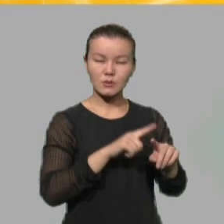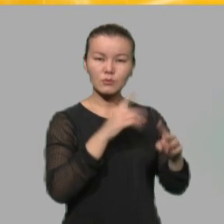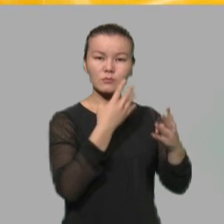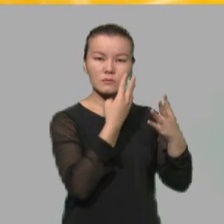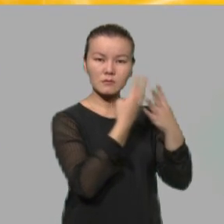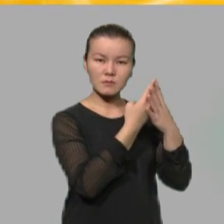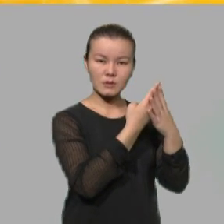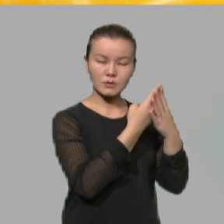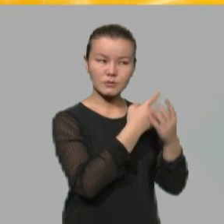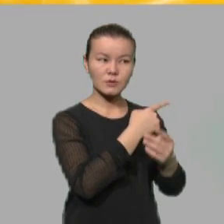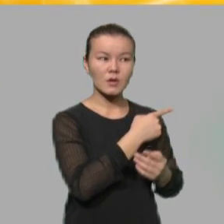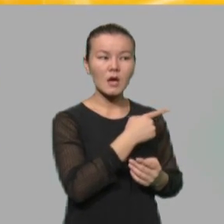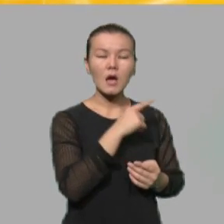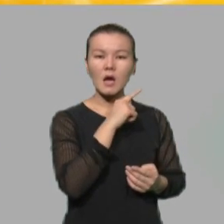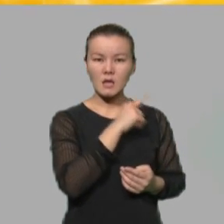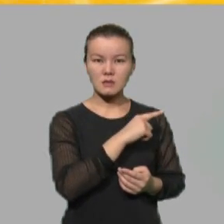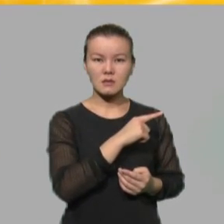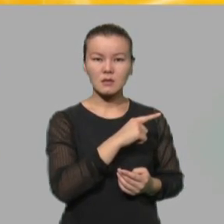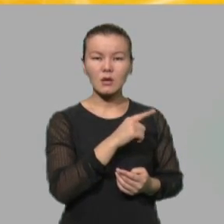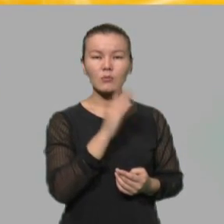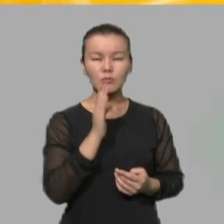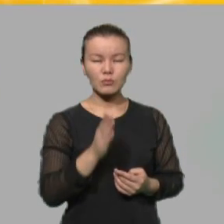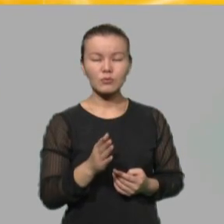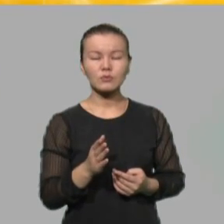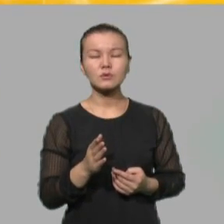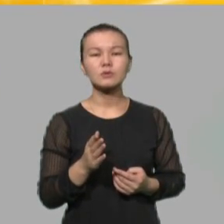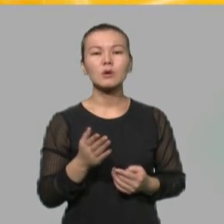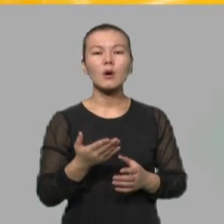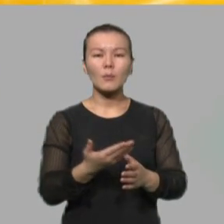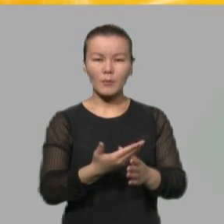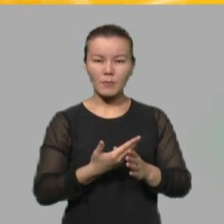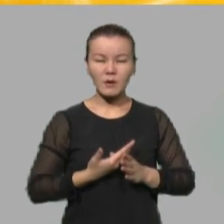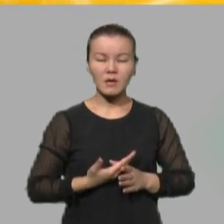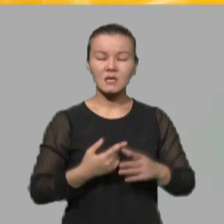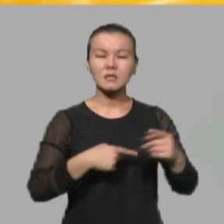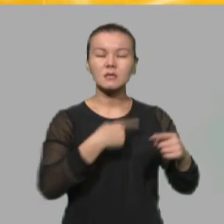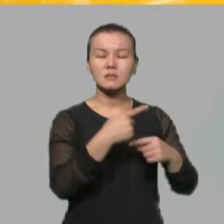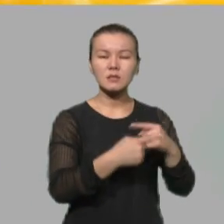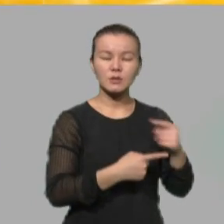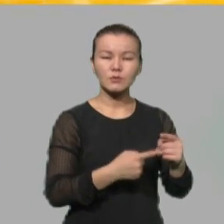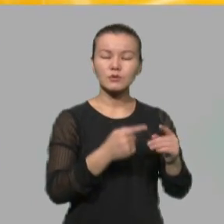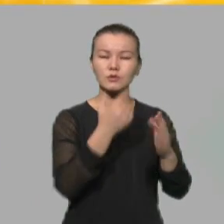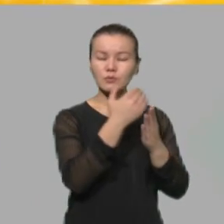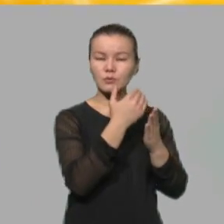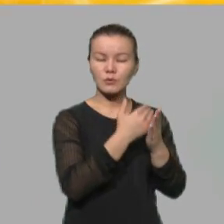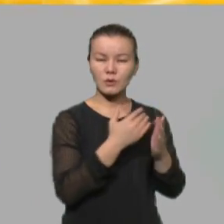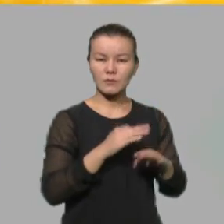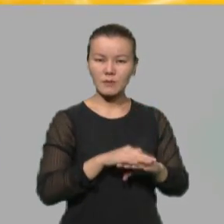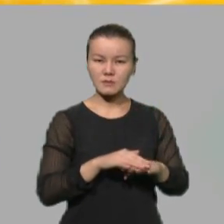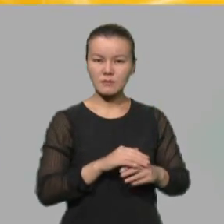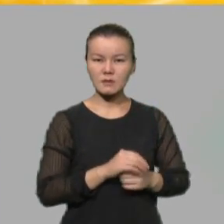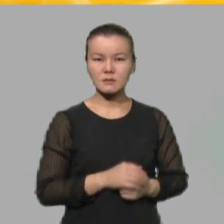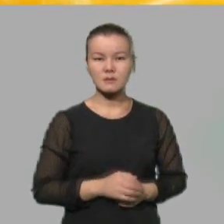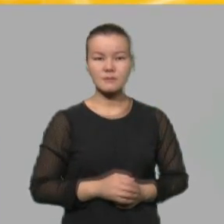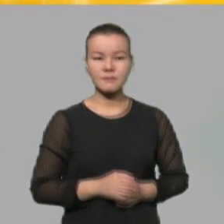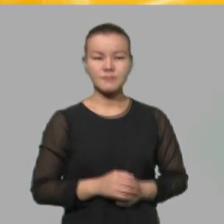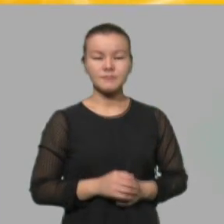Запомните эту таблицу. Она нам будет помогать на следующих уроках